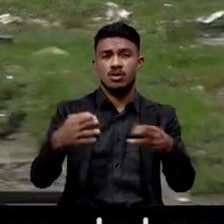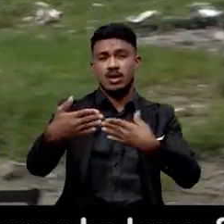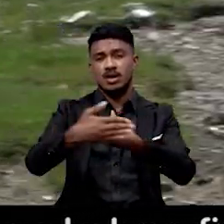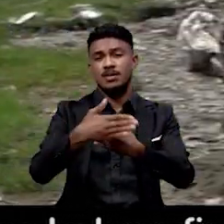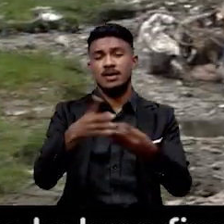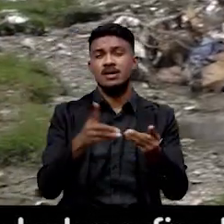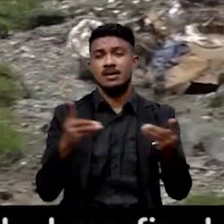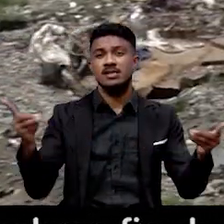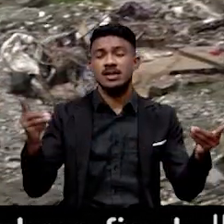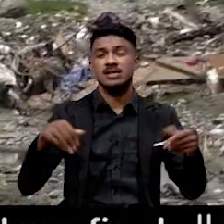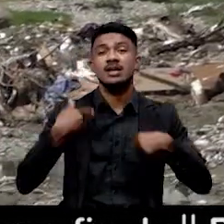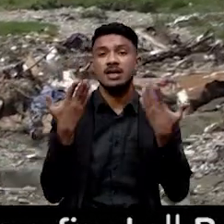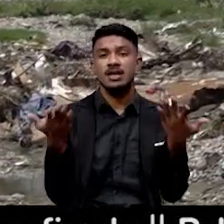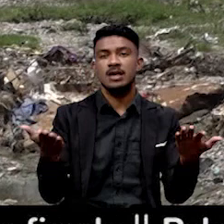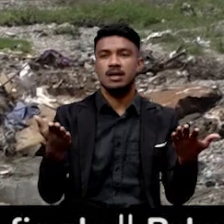ou menos